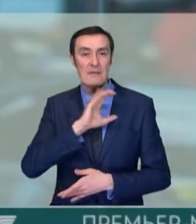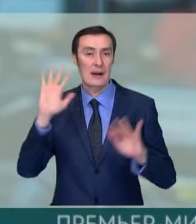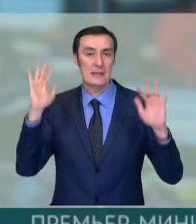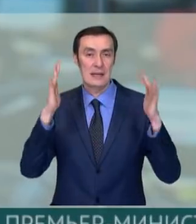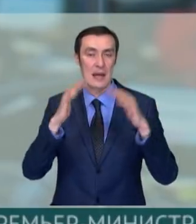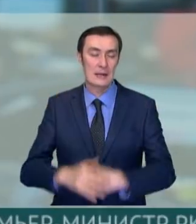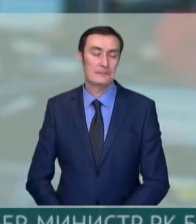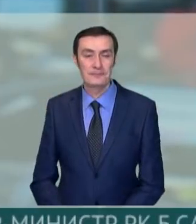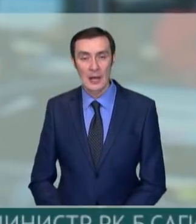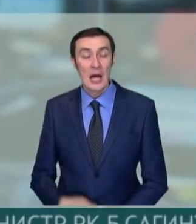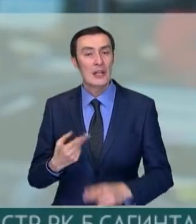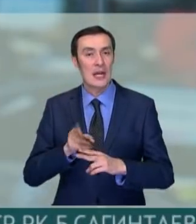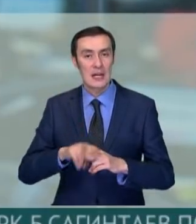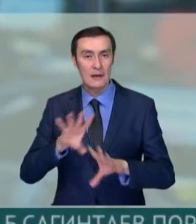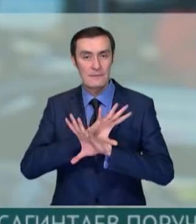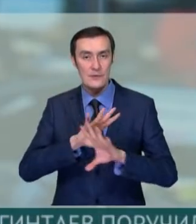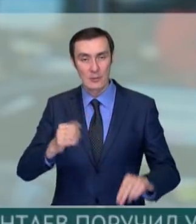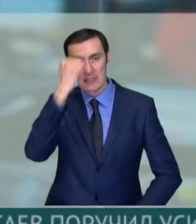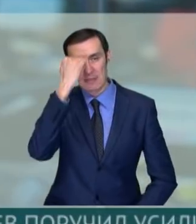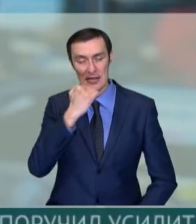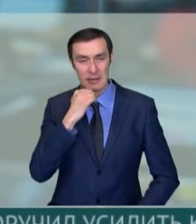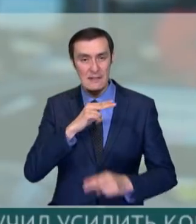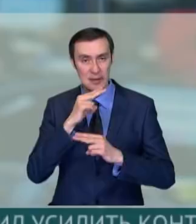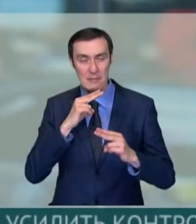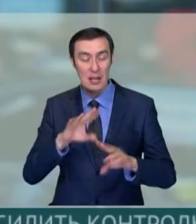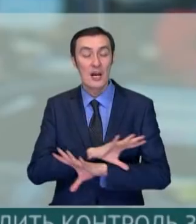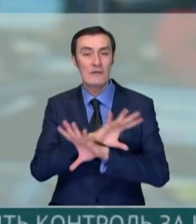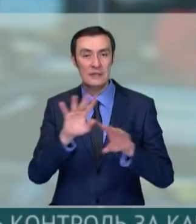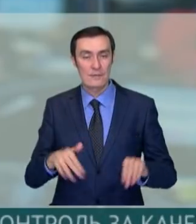Такова информационная картина к этому часу. Итоги дня мои коллеги подведут в